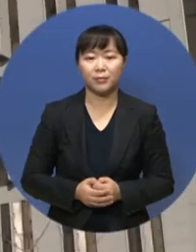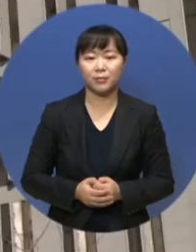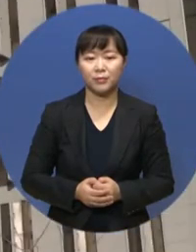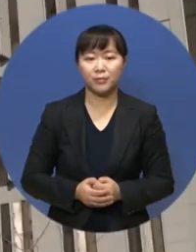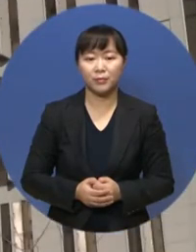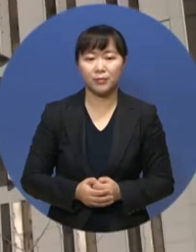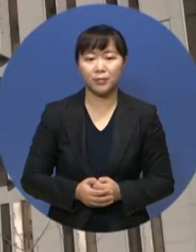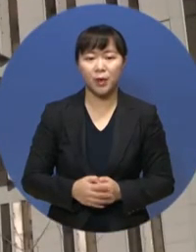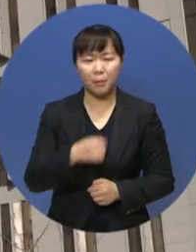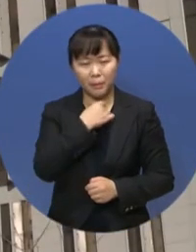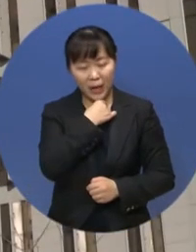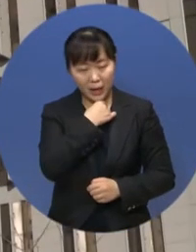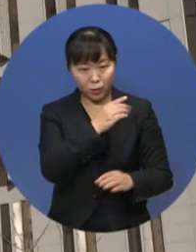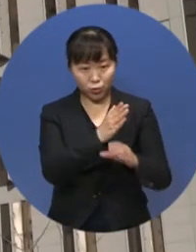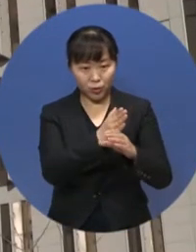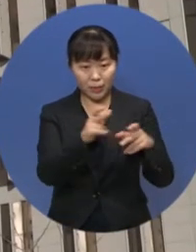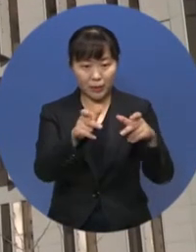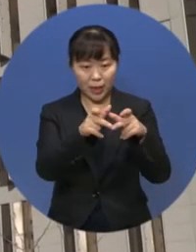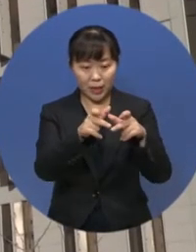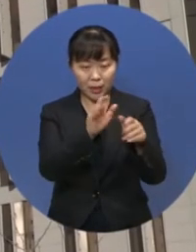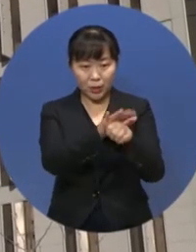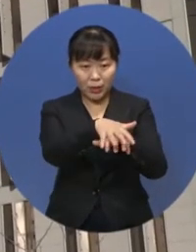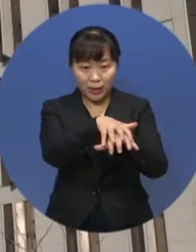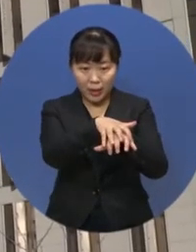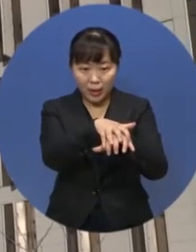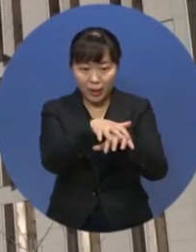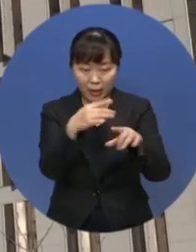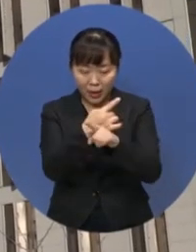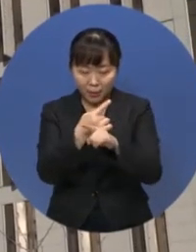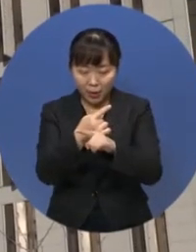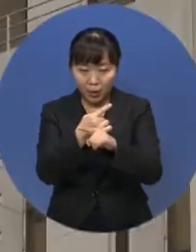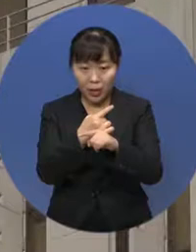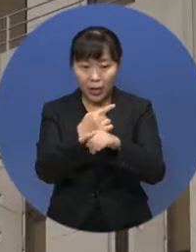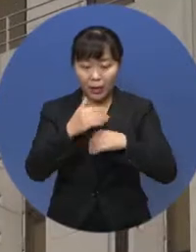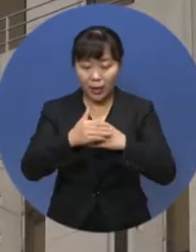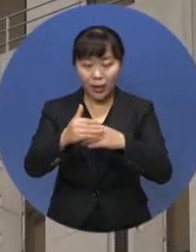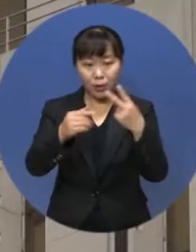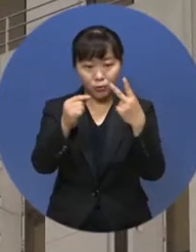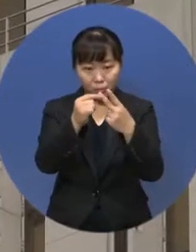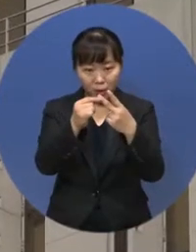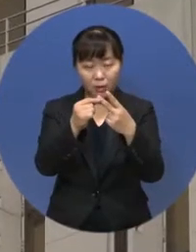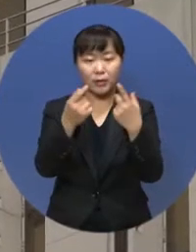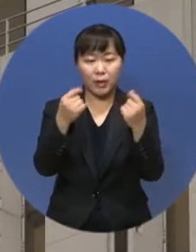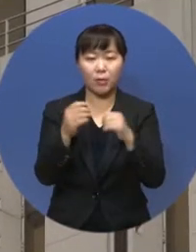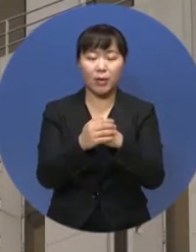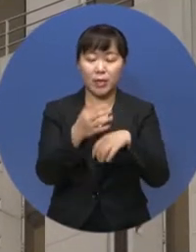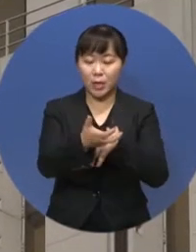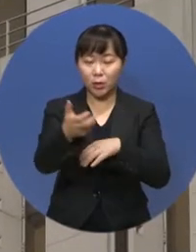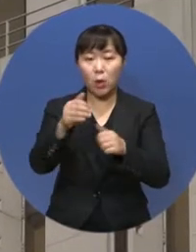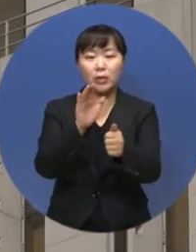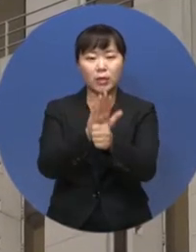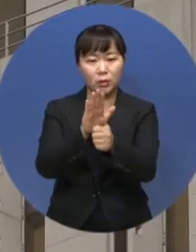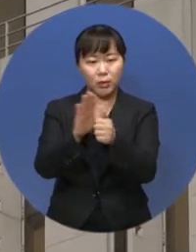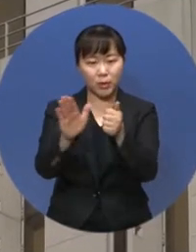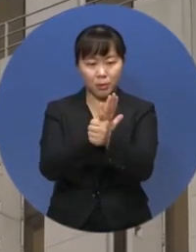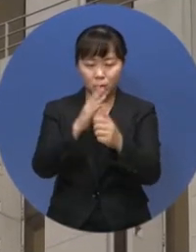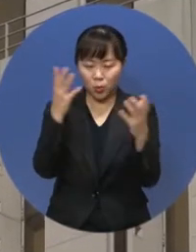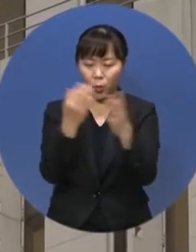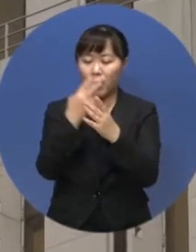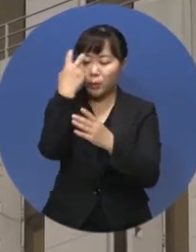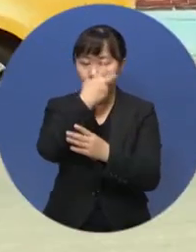수요자 중심 장애인 지원 체계 개편 2단계 시행에 따라 이동 지원 서비스 에서 종합 조사가 새롭게